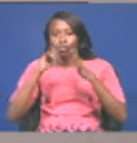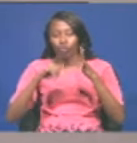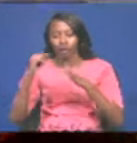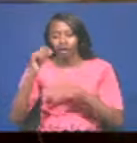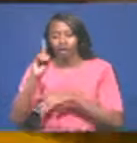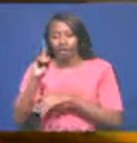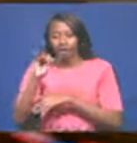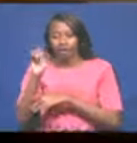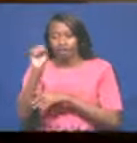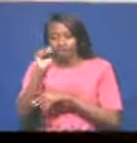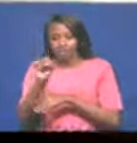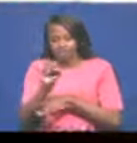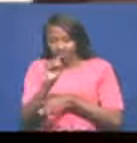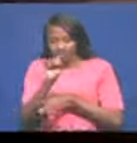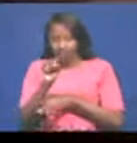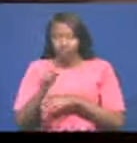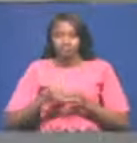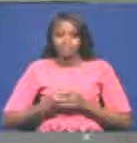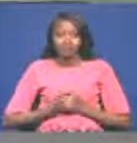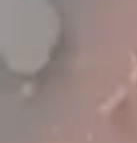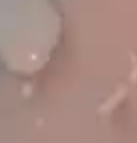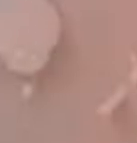Mungai.